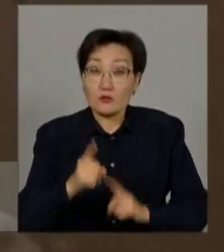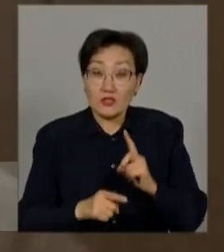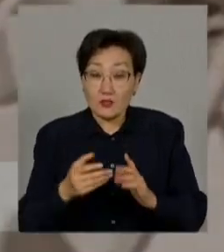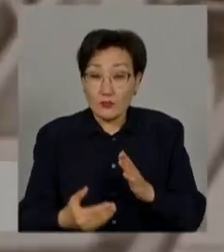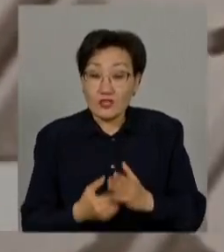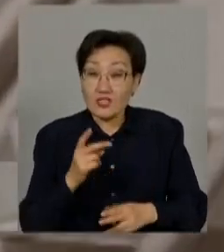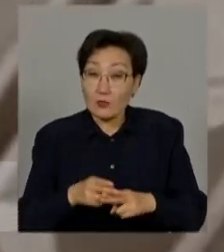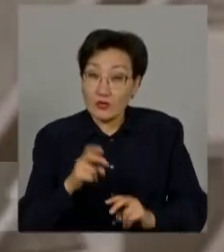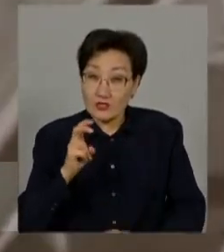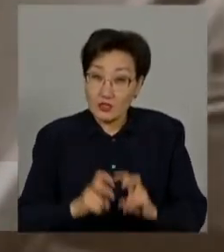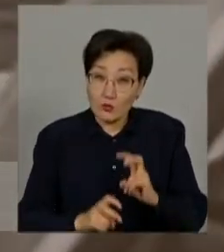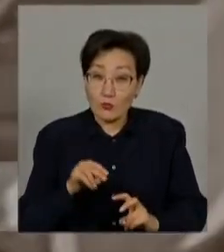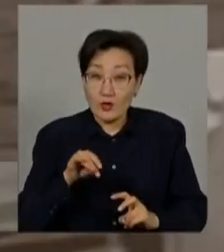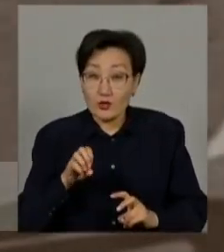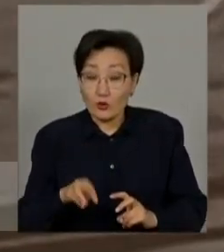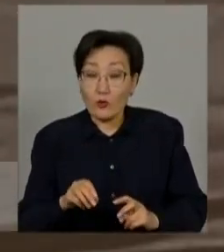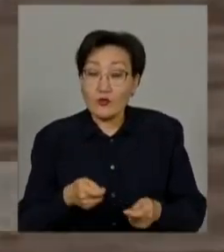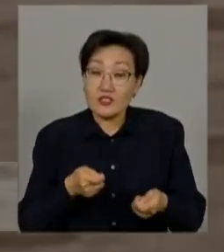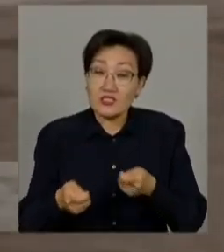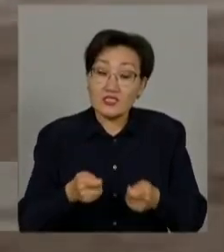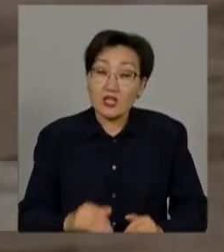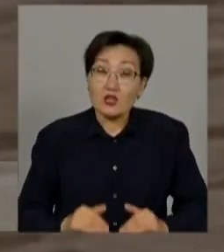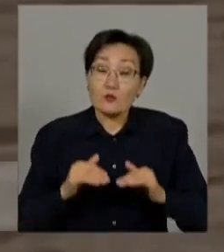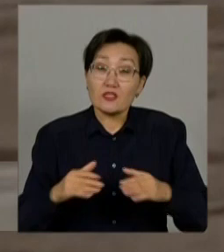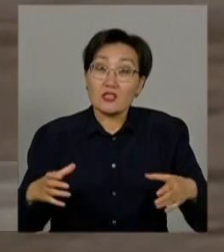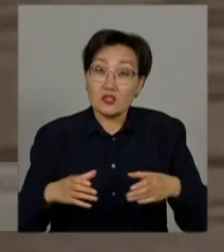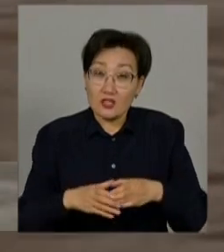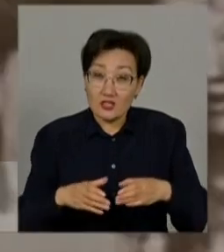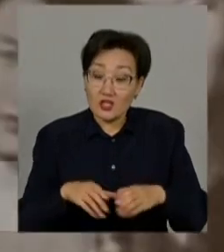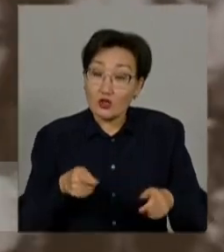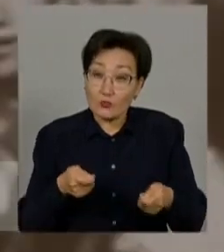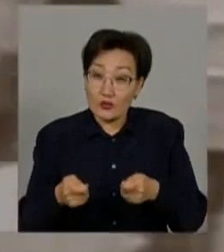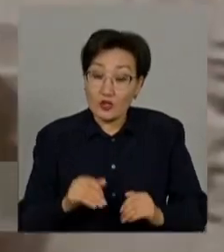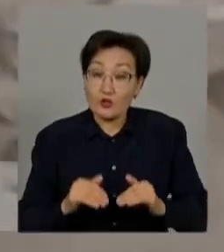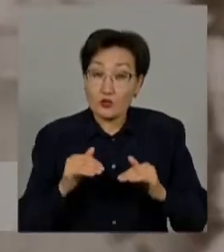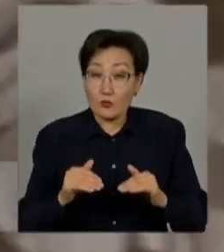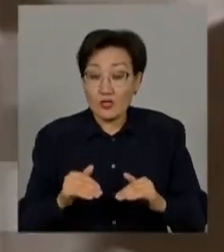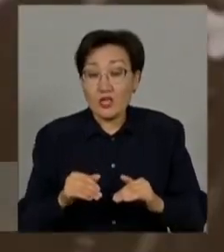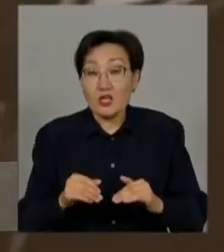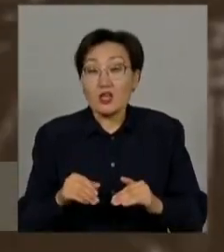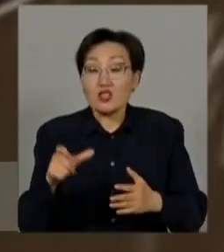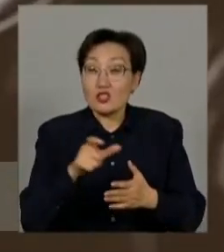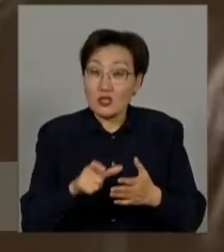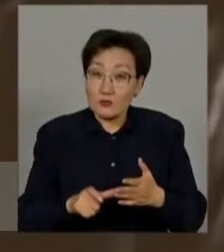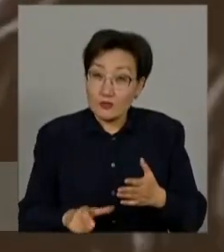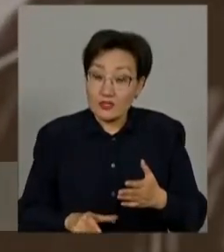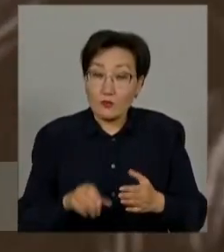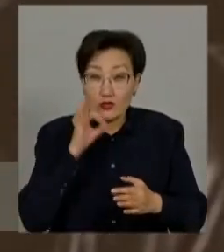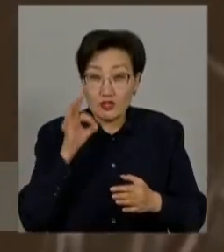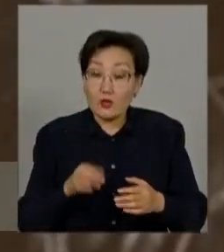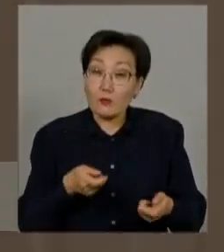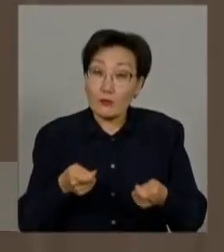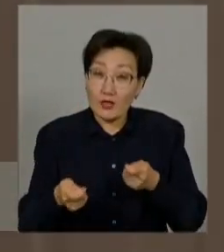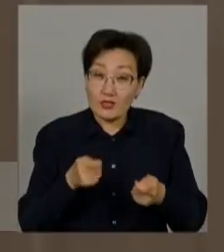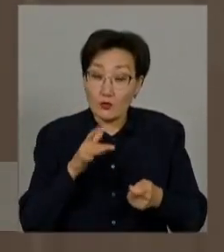металлургия комбинатының партком хатшысынан КСРО жоғары кеңесінің комитет төрағасына дейін өседі. Ал жыр әлеміне шыңдалған білікті башы